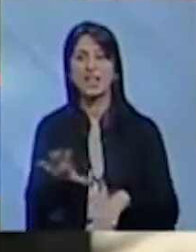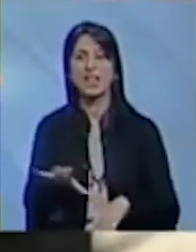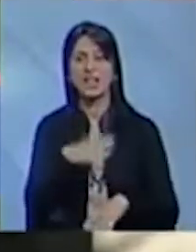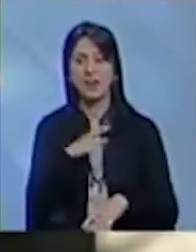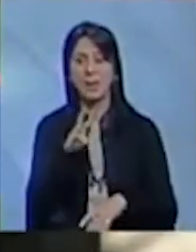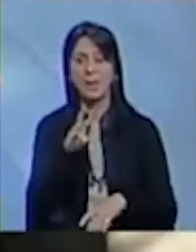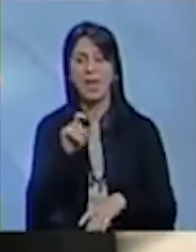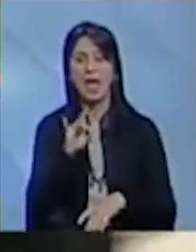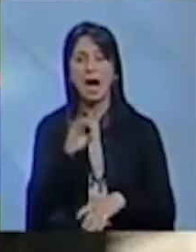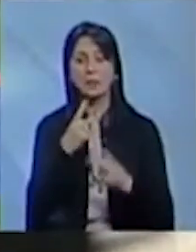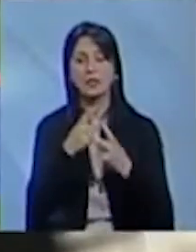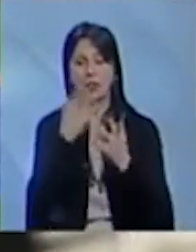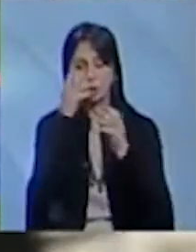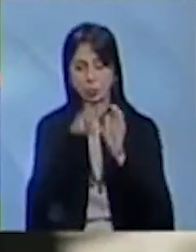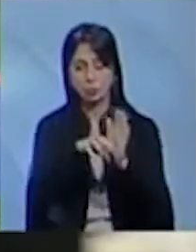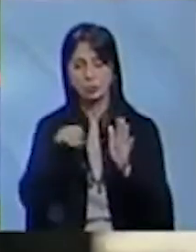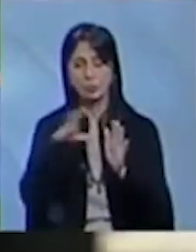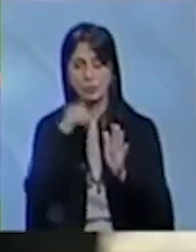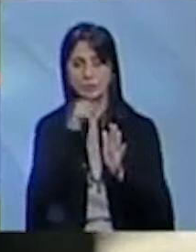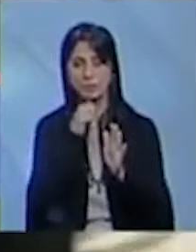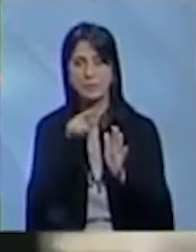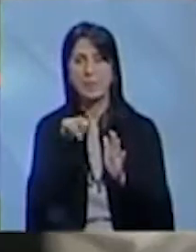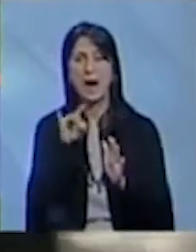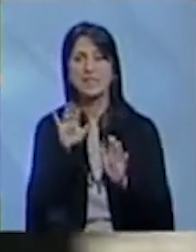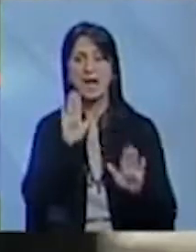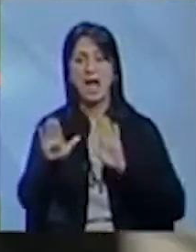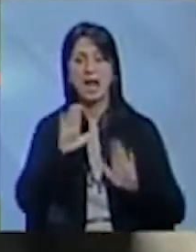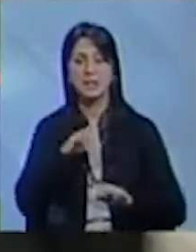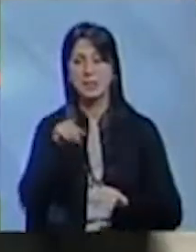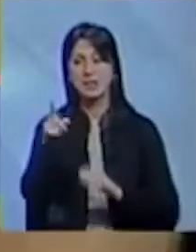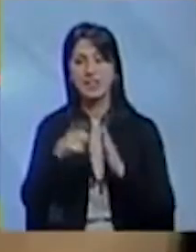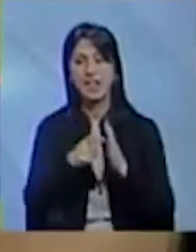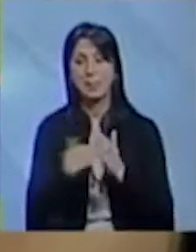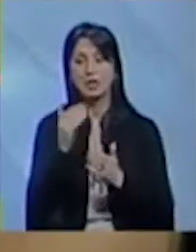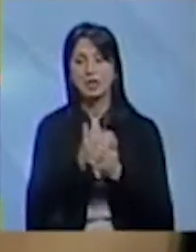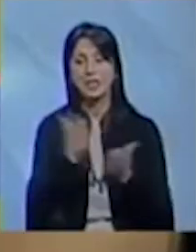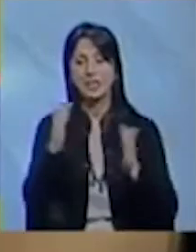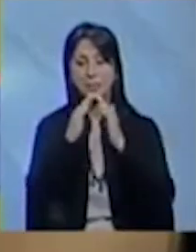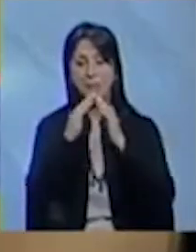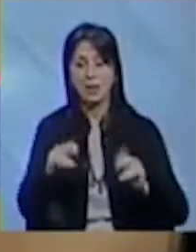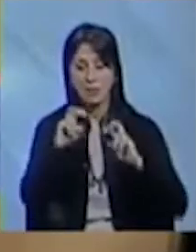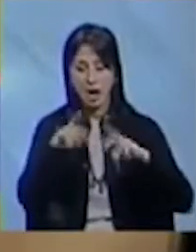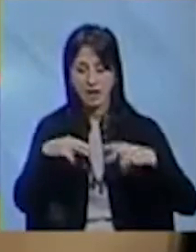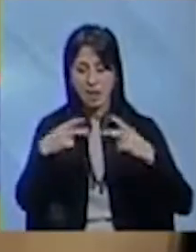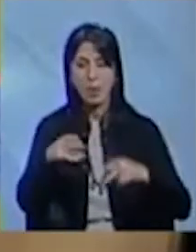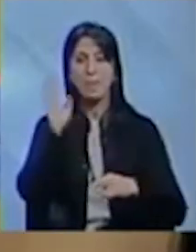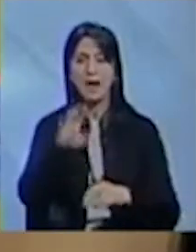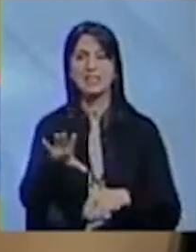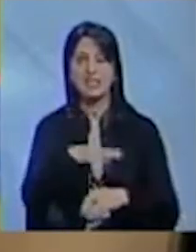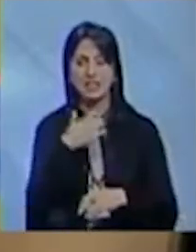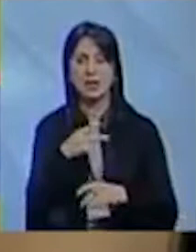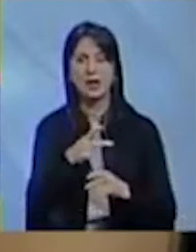ჰქონდა მერაბიშვილის გაყვანას ფარცხალაძის ფიგურანტობით. თქვენი გამოძიება შემდგომ დიდმა პალატამ გადაამოწმა და თქვა, რომ მაინც